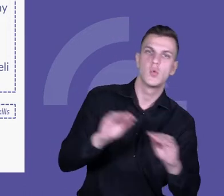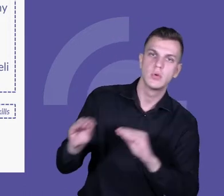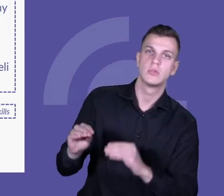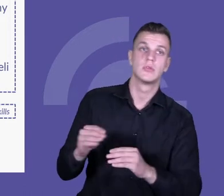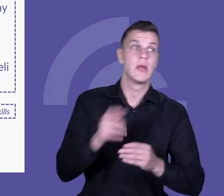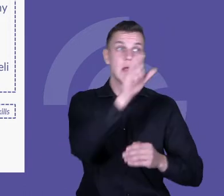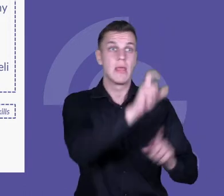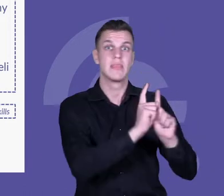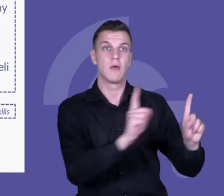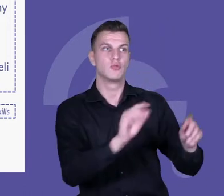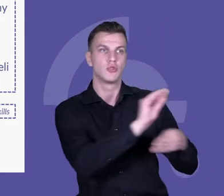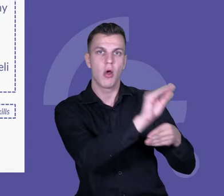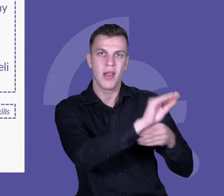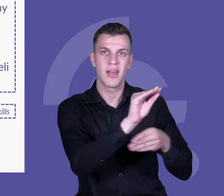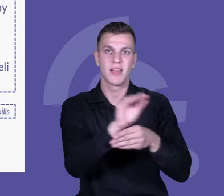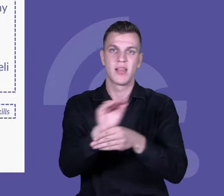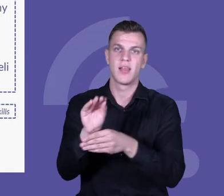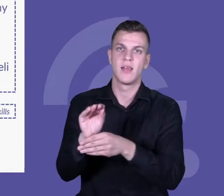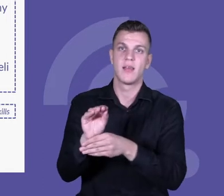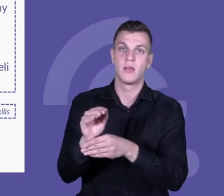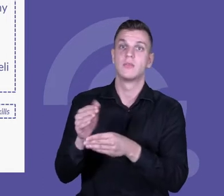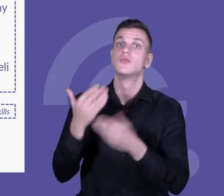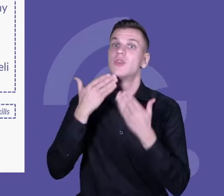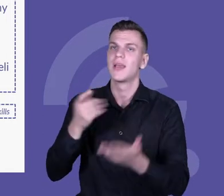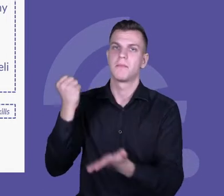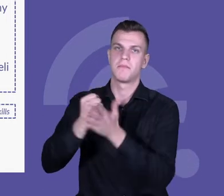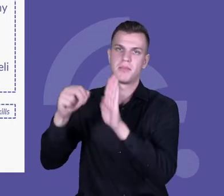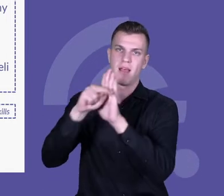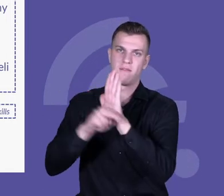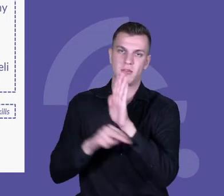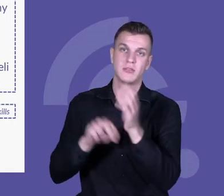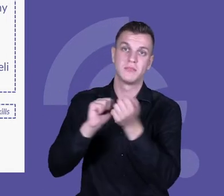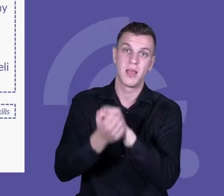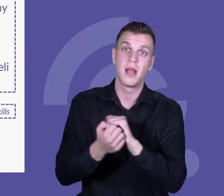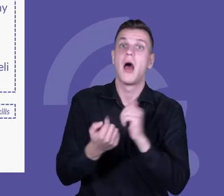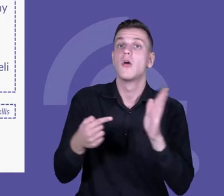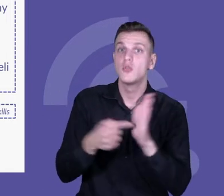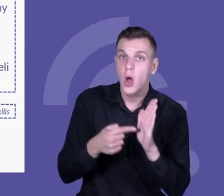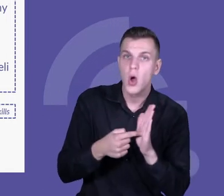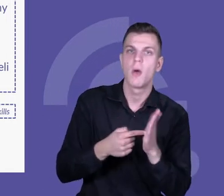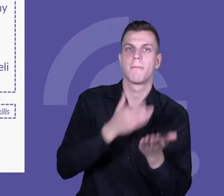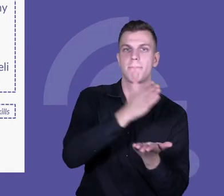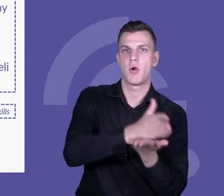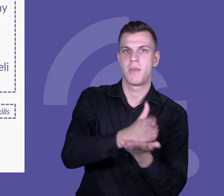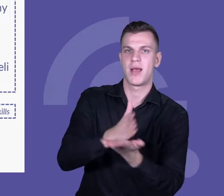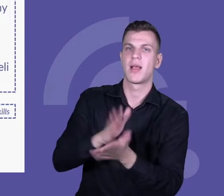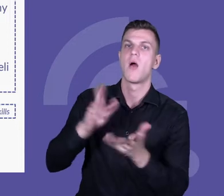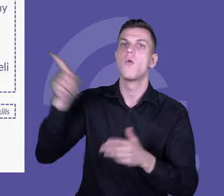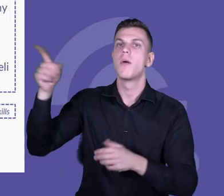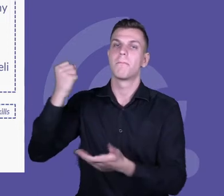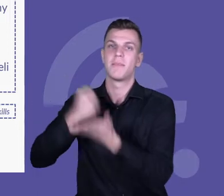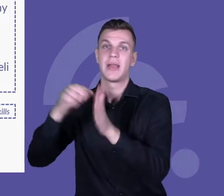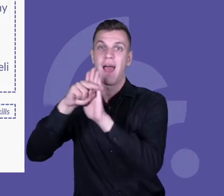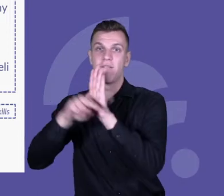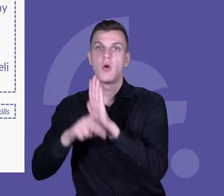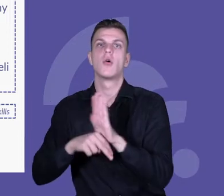Bez obecności w tych różnych miejscach systemu bardzo trudno nam będzie mówić o tym, że system kompetencje widzi i że ich nie